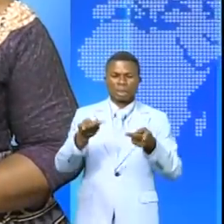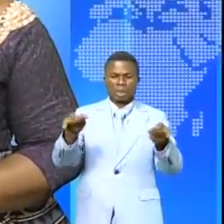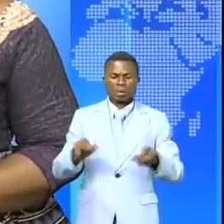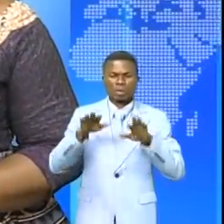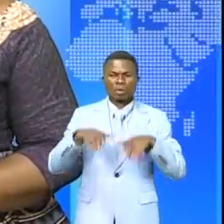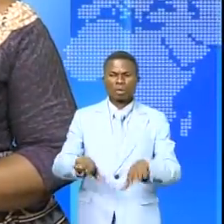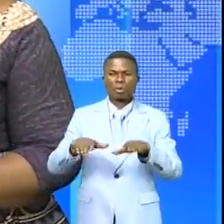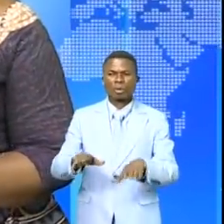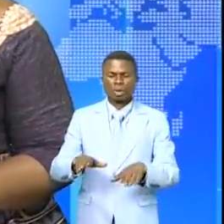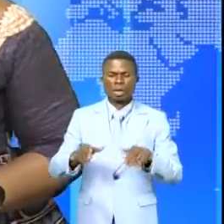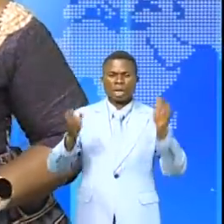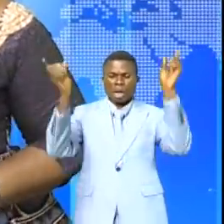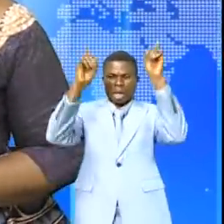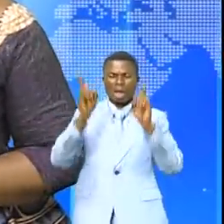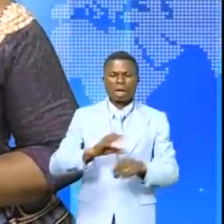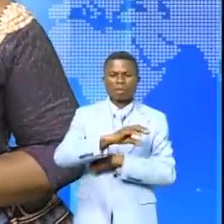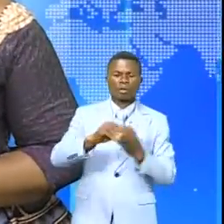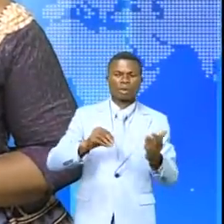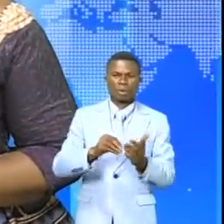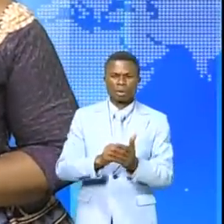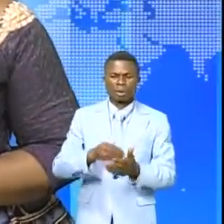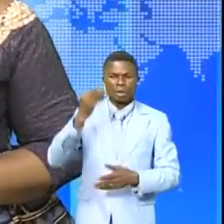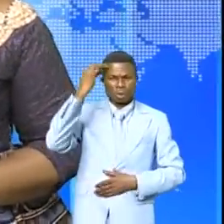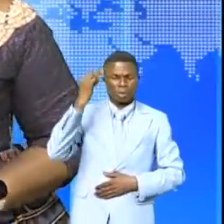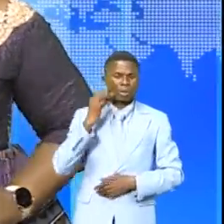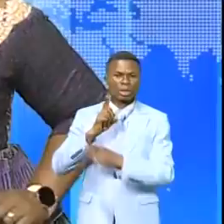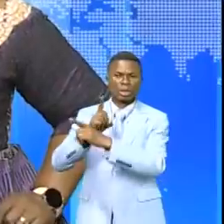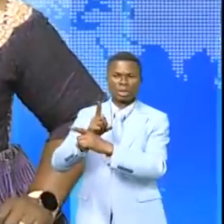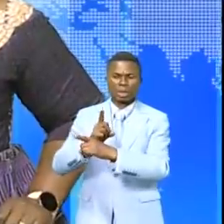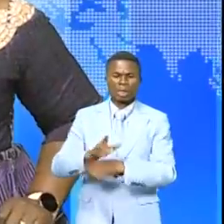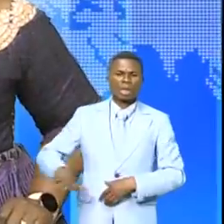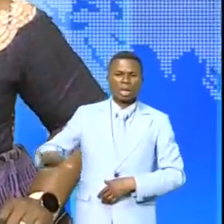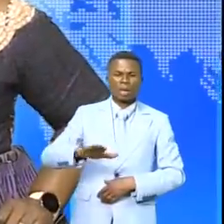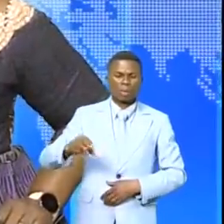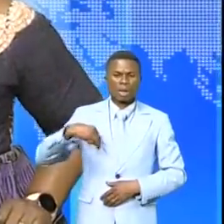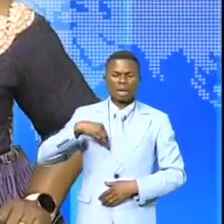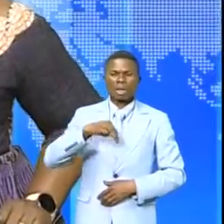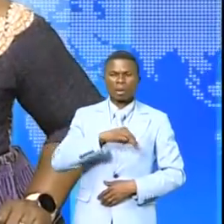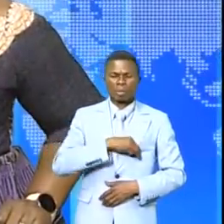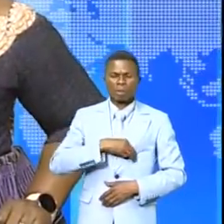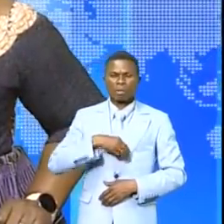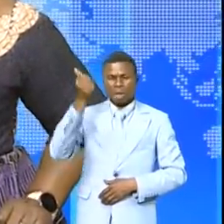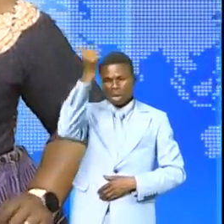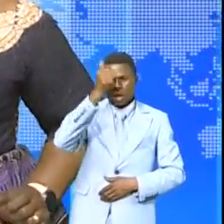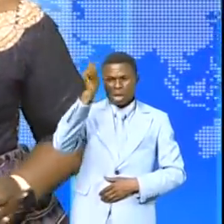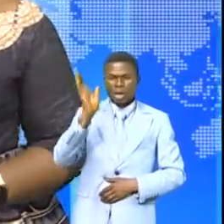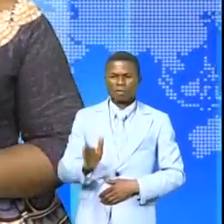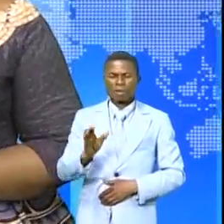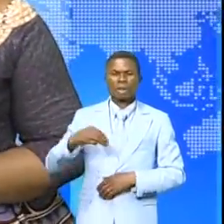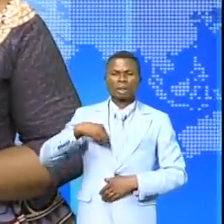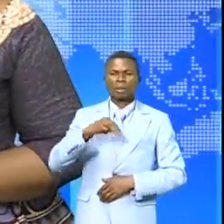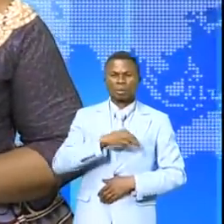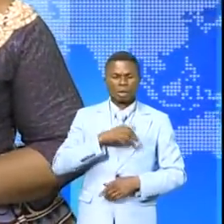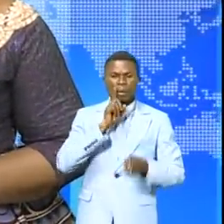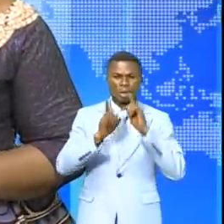maritime de l'Afrique centrale, eh bien les ministres de la Défense des pays membres de la communauté de l'Afrique australe, la CEAC, s'y sont penchés